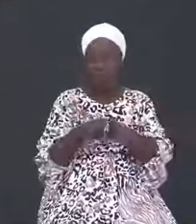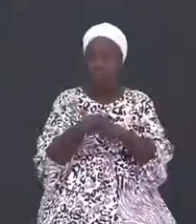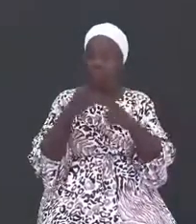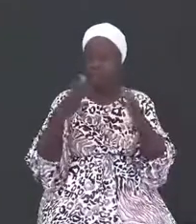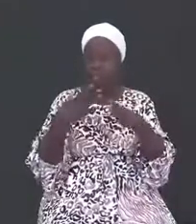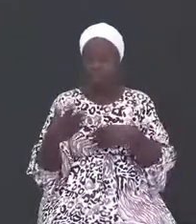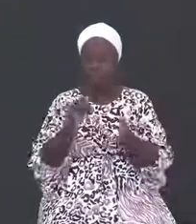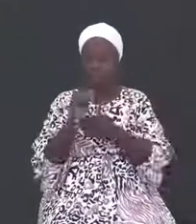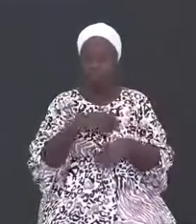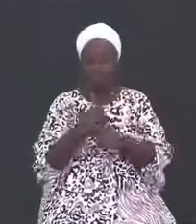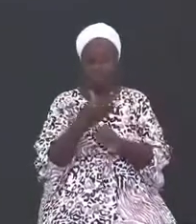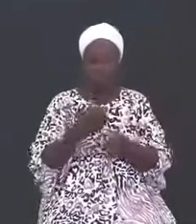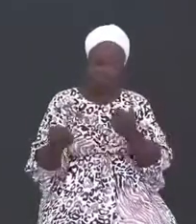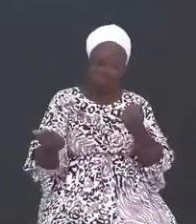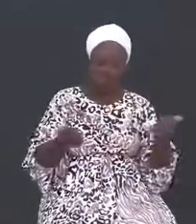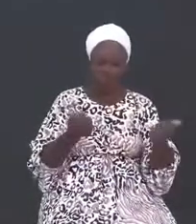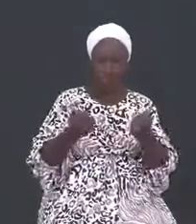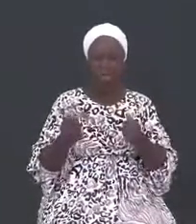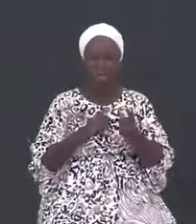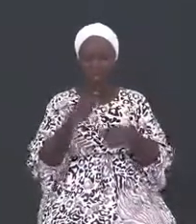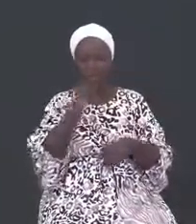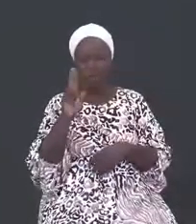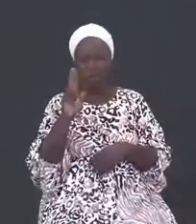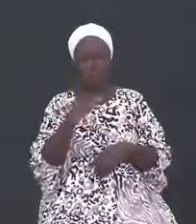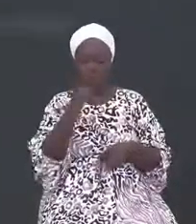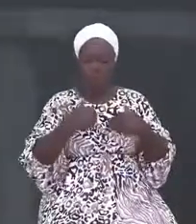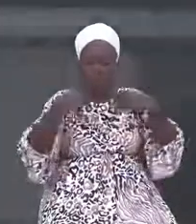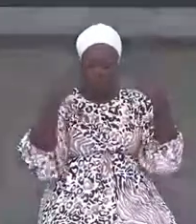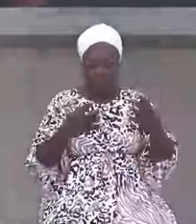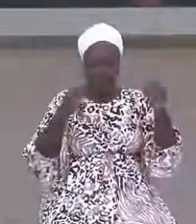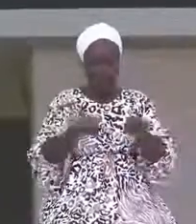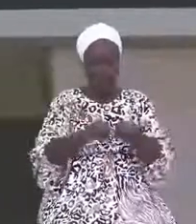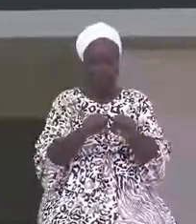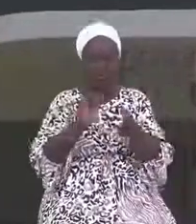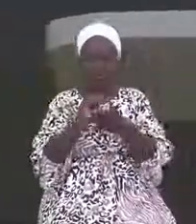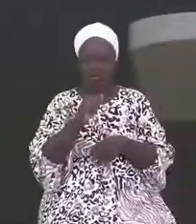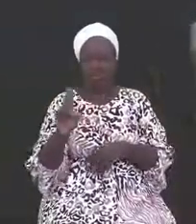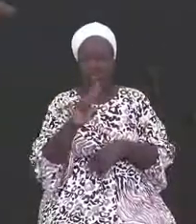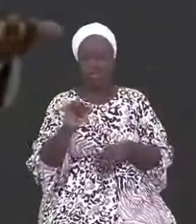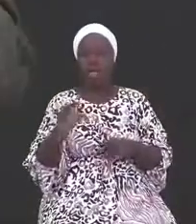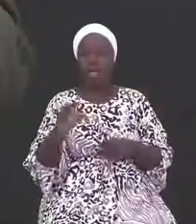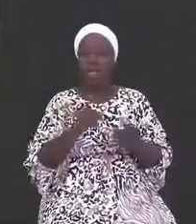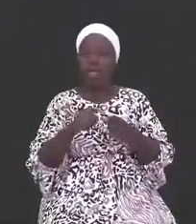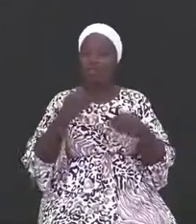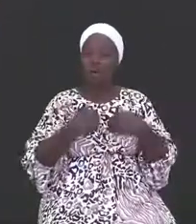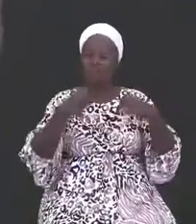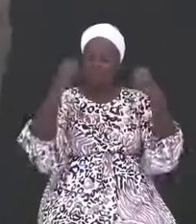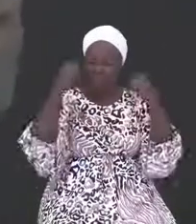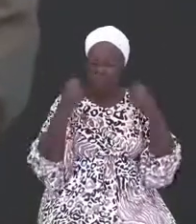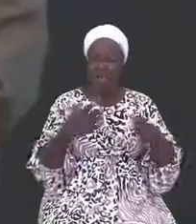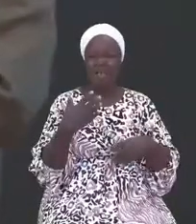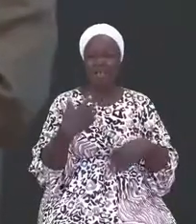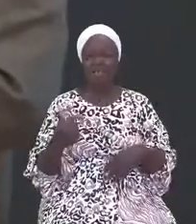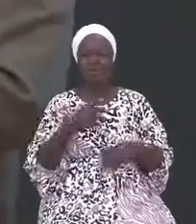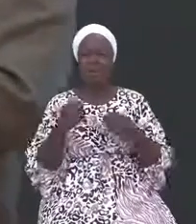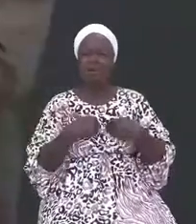mobile, mais que tu n'utilises pas. Tu as tellement de chaussures que tu ne portes même pas. et tu as plusieurs choses. Tu